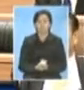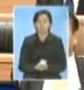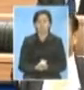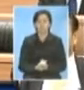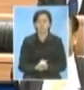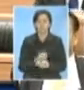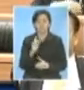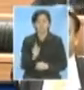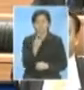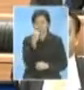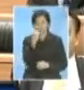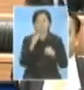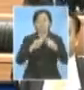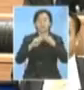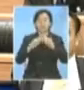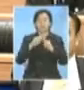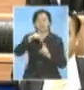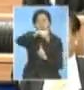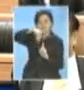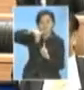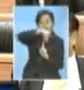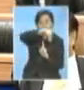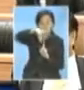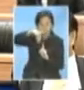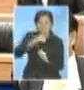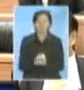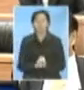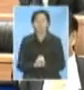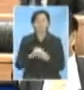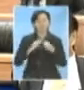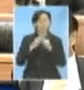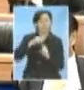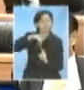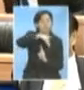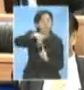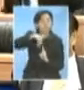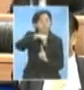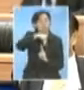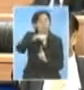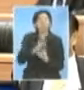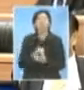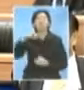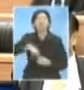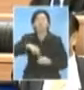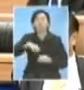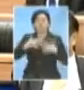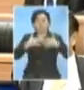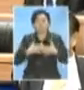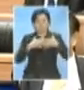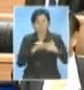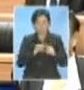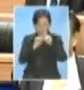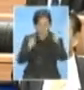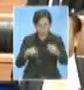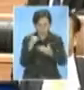เรื่องแรกครับเป็นเรื่องที่เกี่ยวกับสิ่งแวดล้อมปฏิเสธไม่ได้ว่ากรมโรงงานก็เป็นส่วนหนึ่งในการให้ใบอนุญา